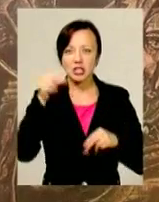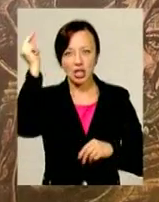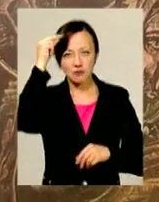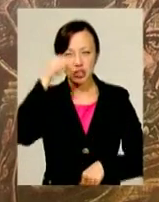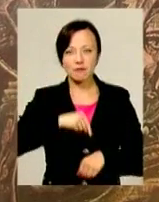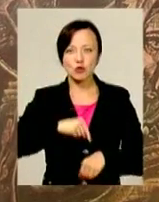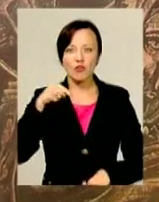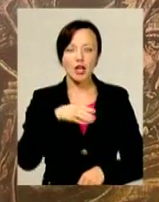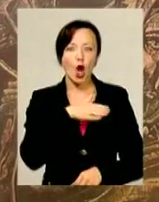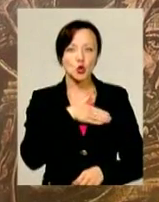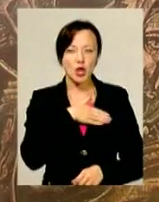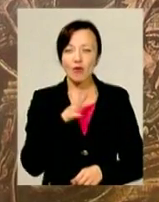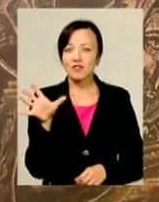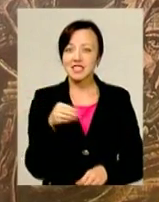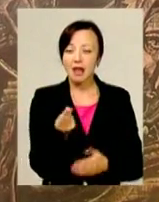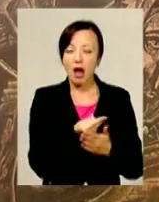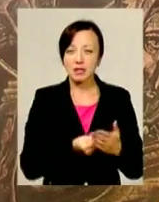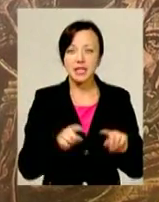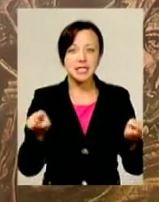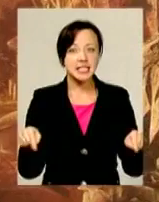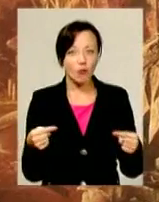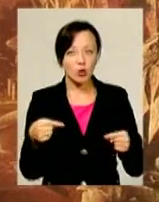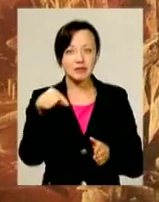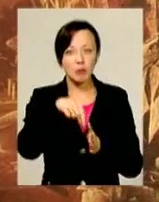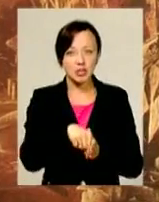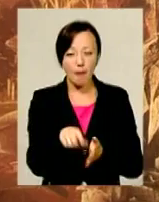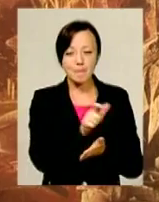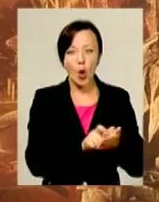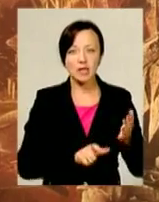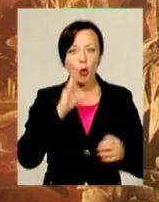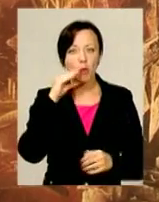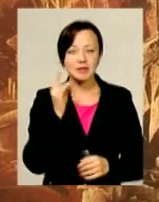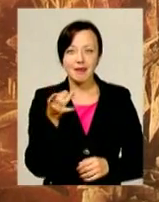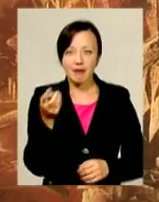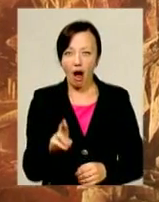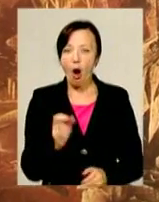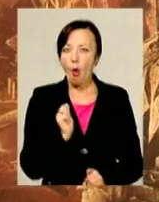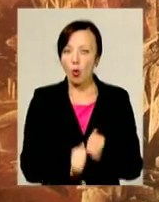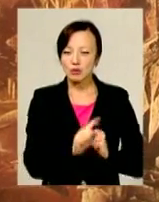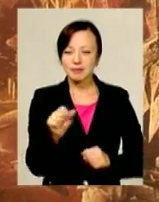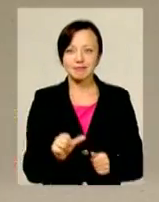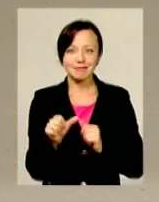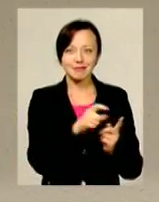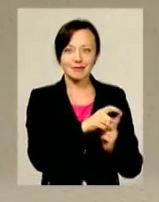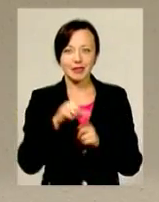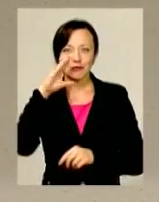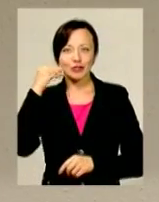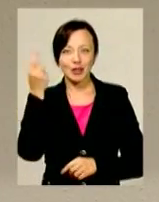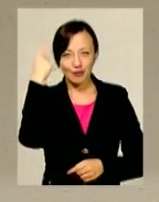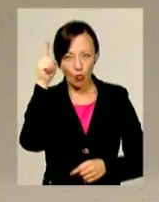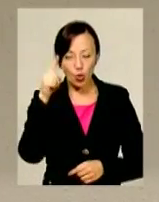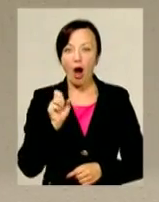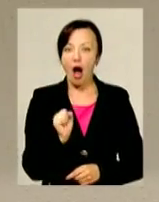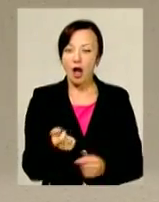навчитися відчувати душею. Усі картини створені за мотивами поезії Кобзаря, тож кожна із них – це рядок із Шевченкового твору,